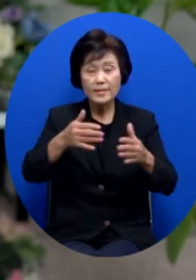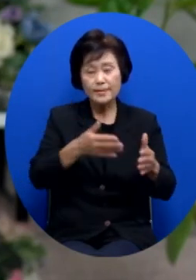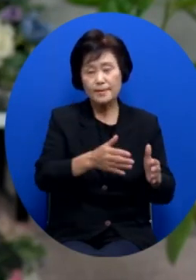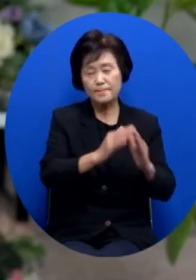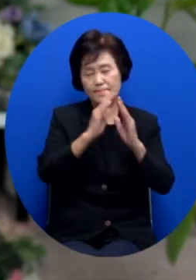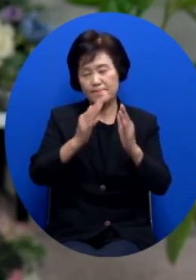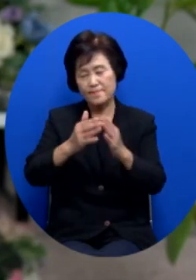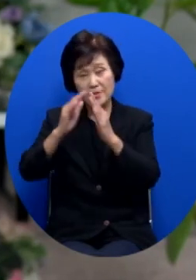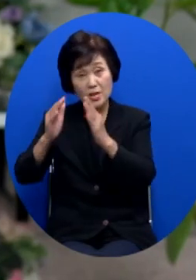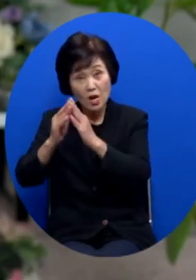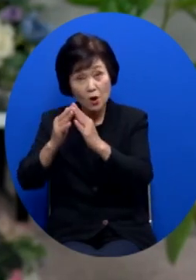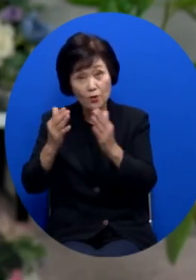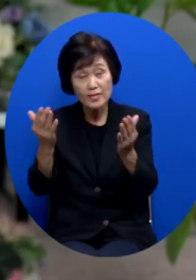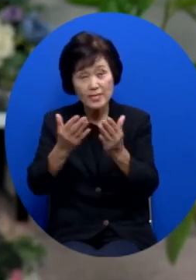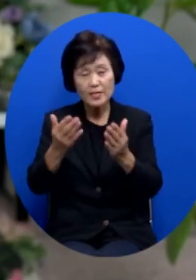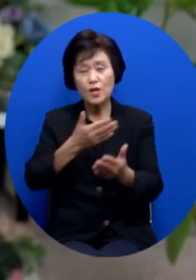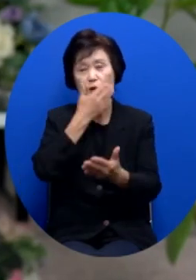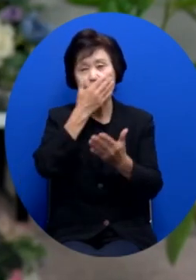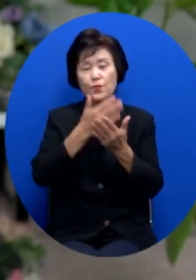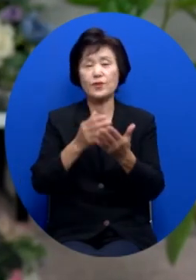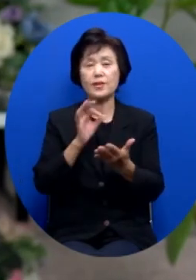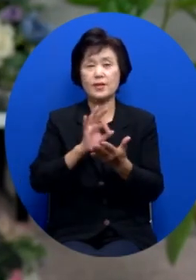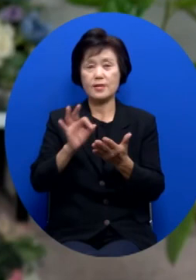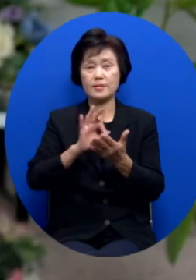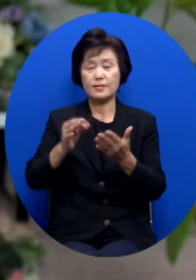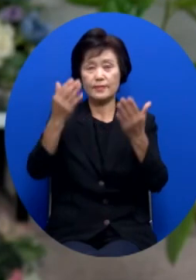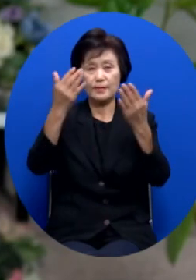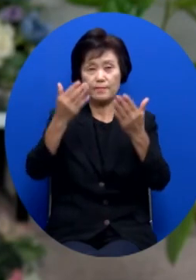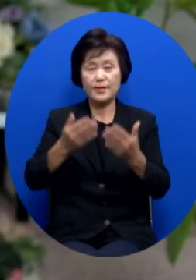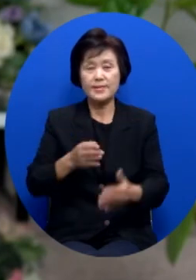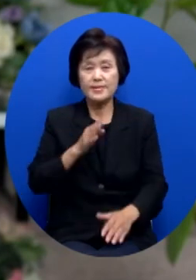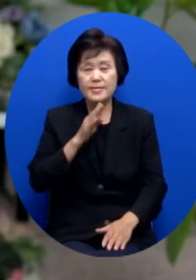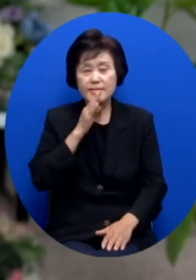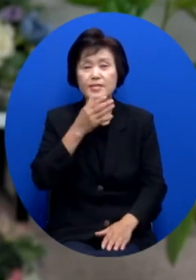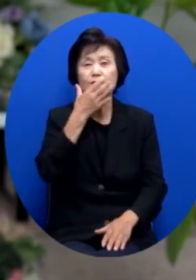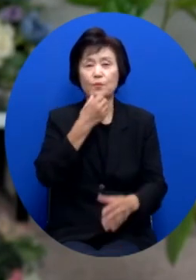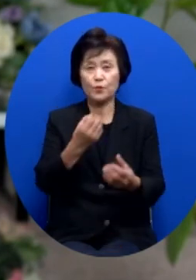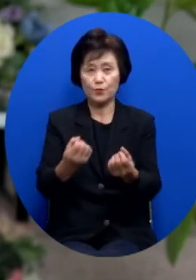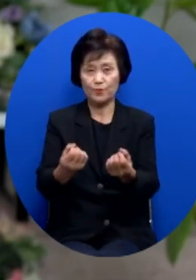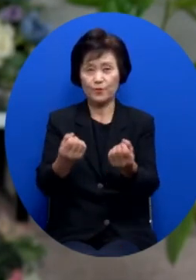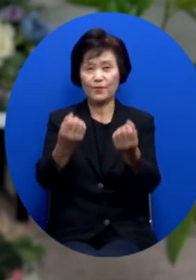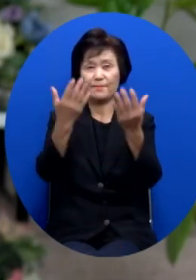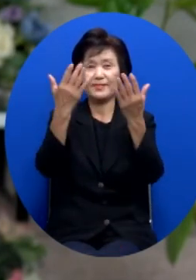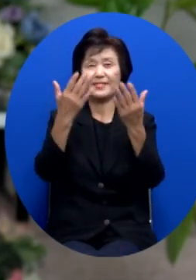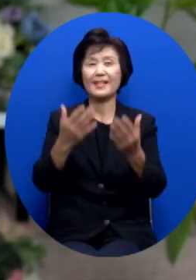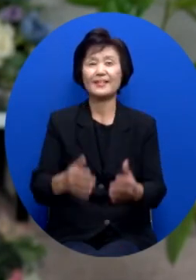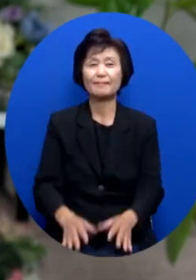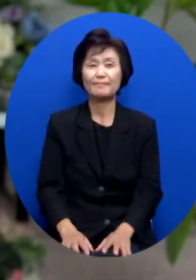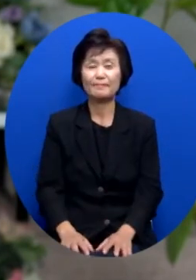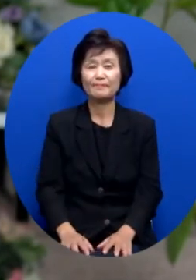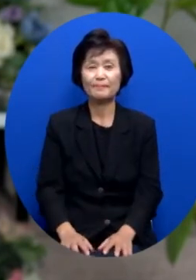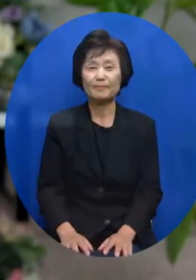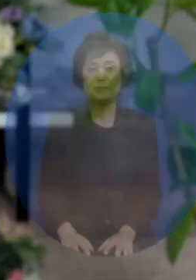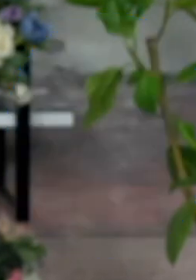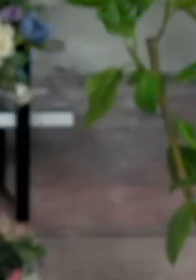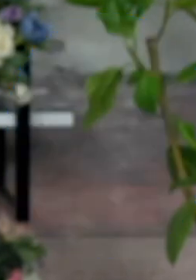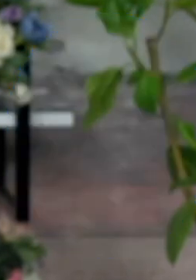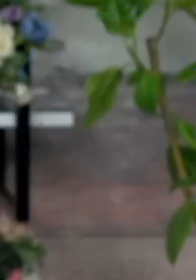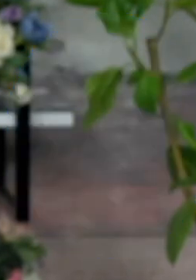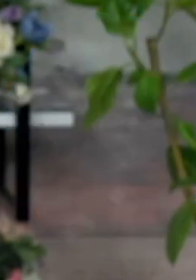일에 귀하게 쓰임 받기를 진심으로 축복합니다 지금까지 CTS